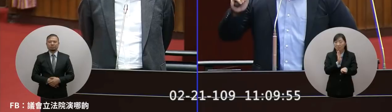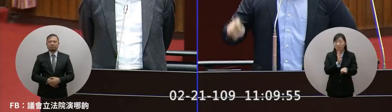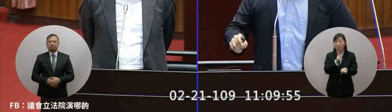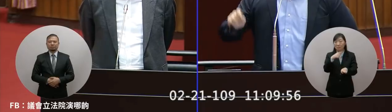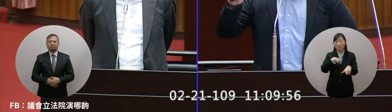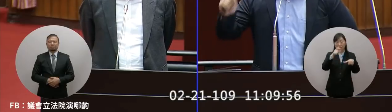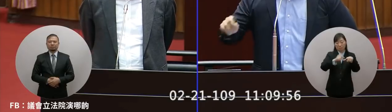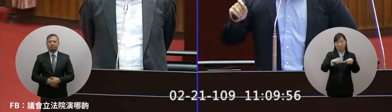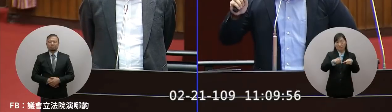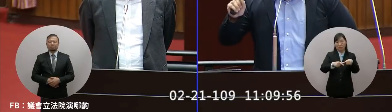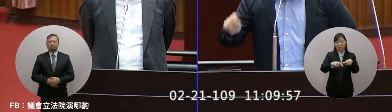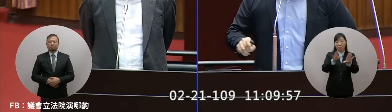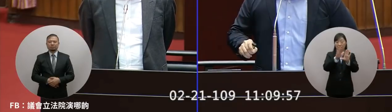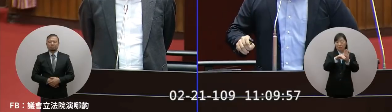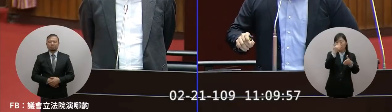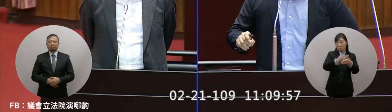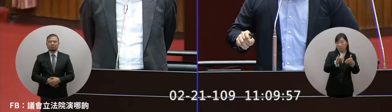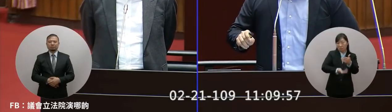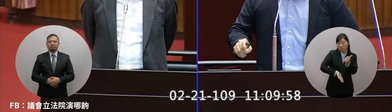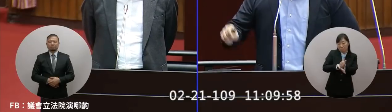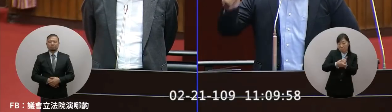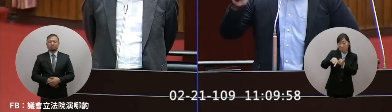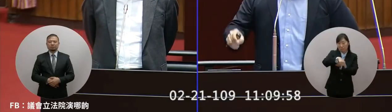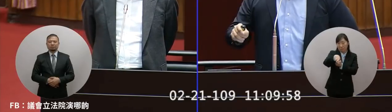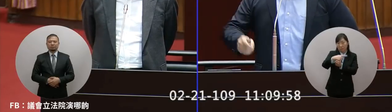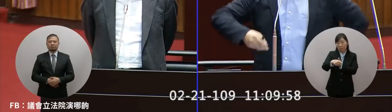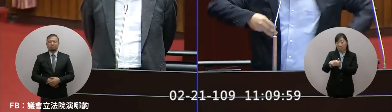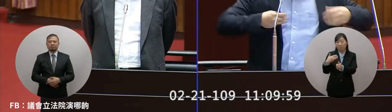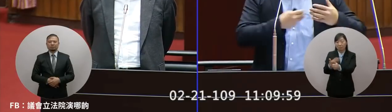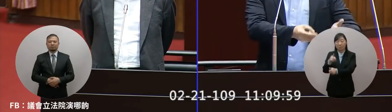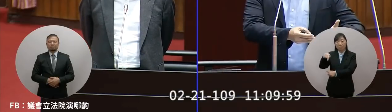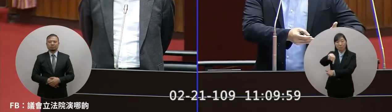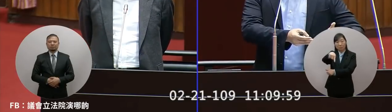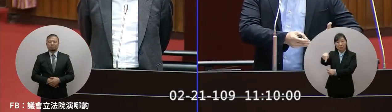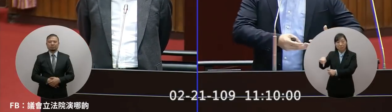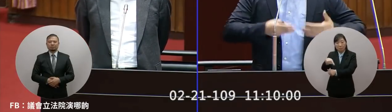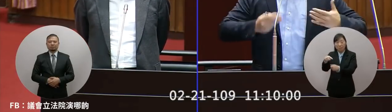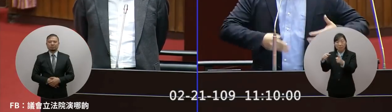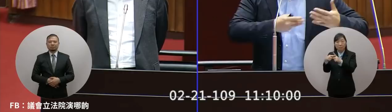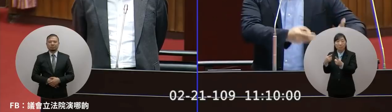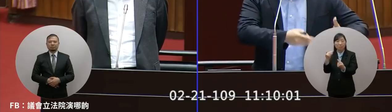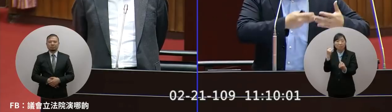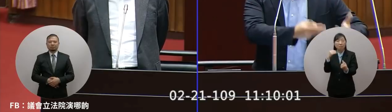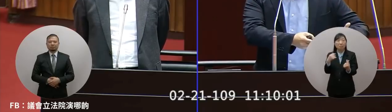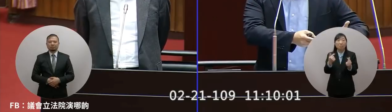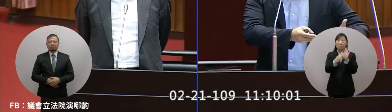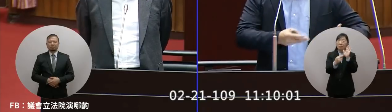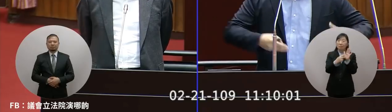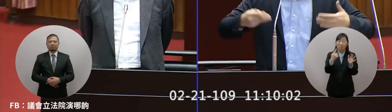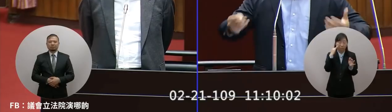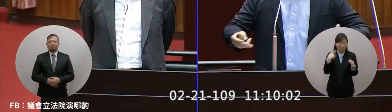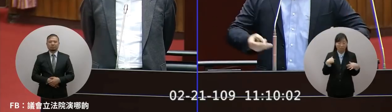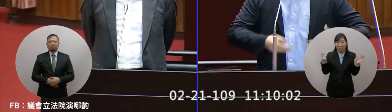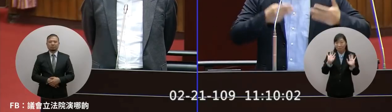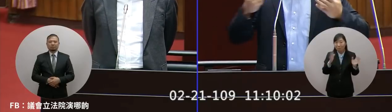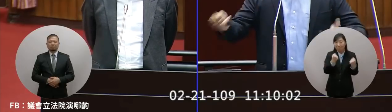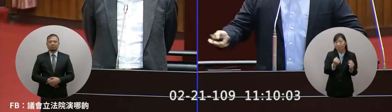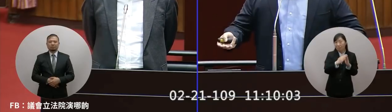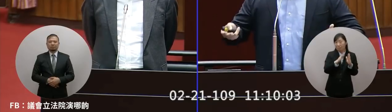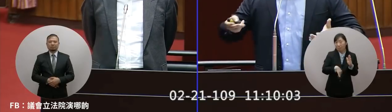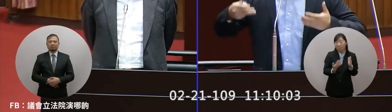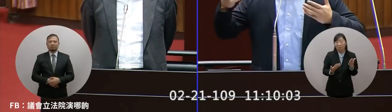个企业减税奖励的方式来。给这些哎，我像我的小孩现在在家里嘛，那他没办